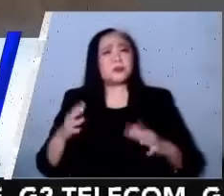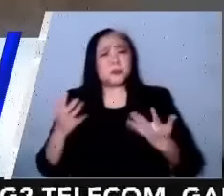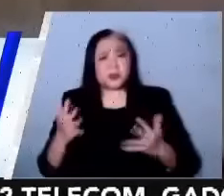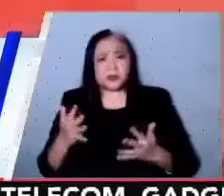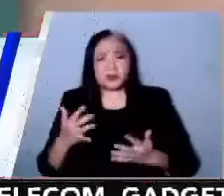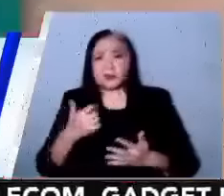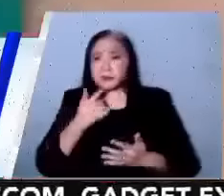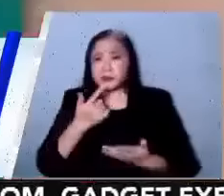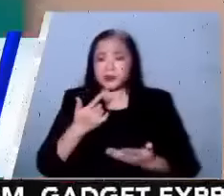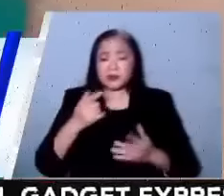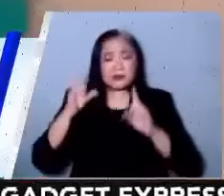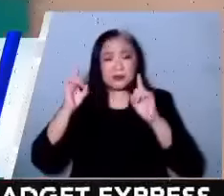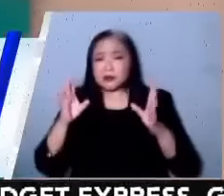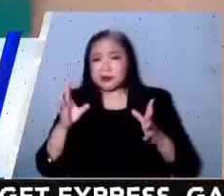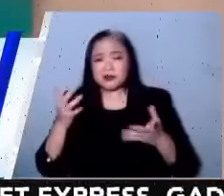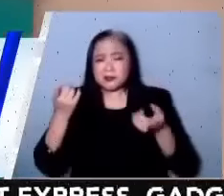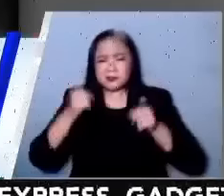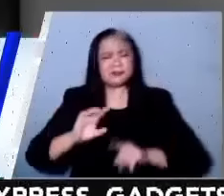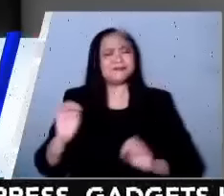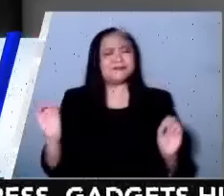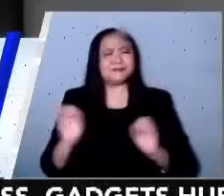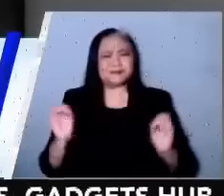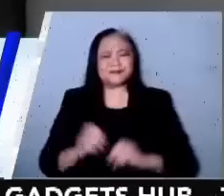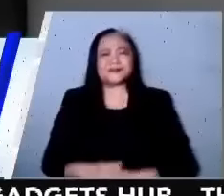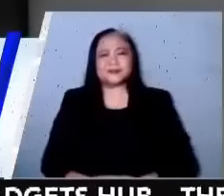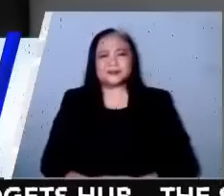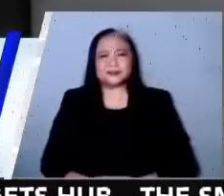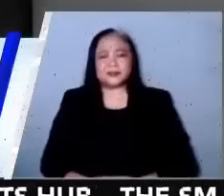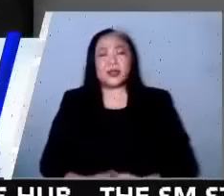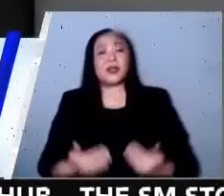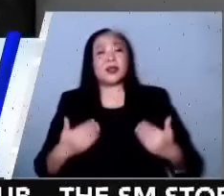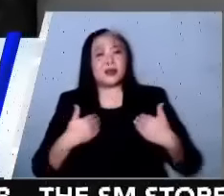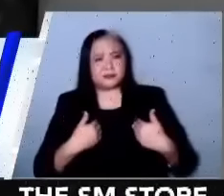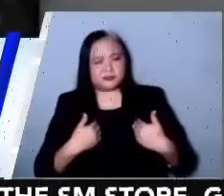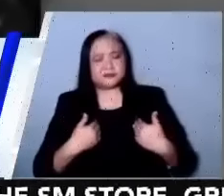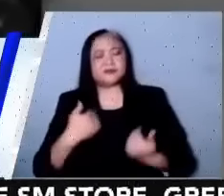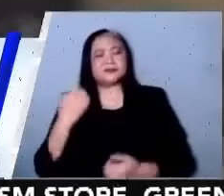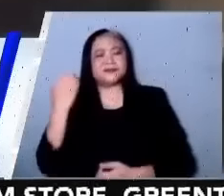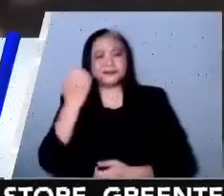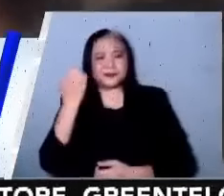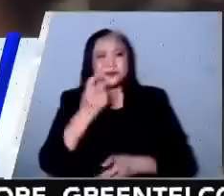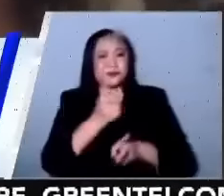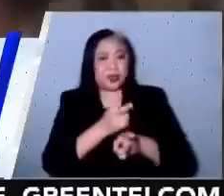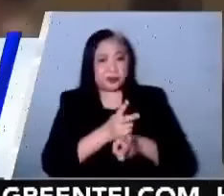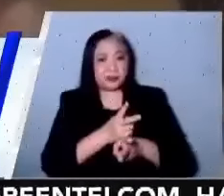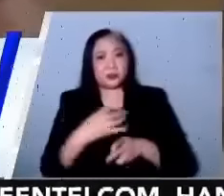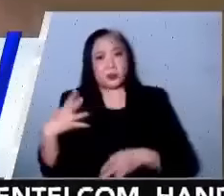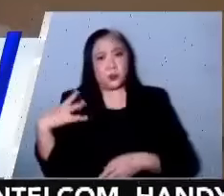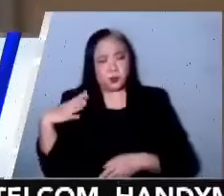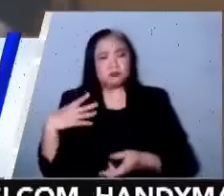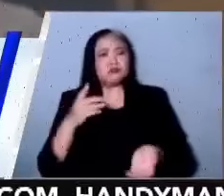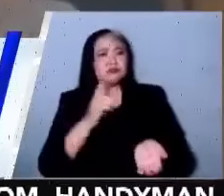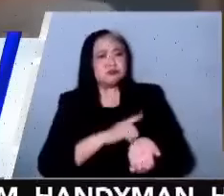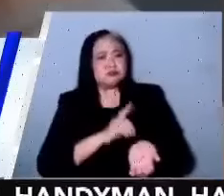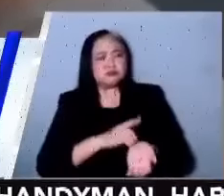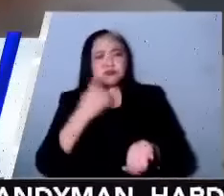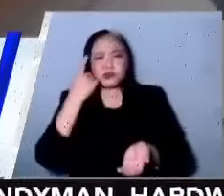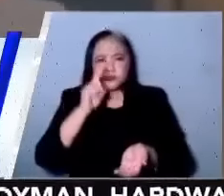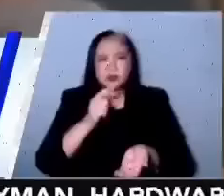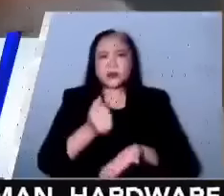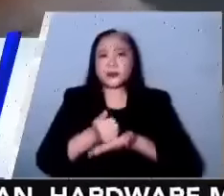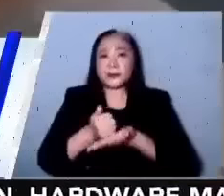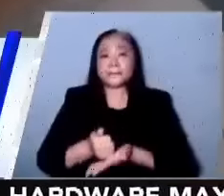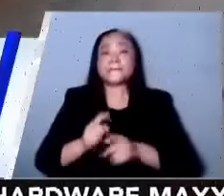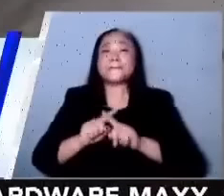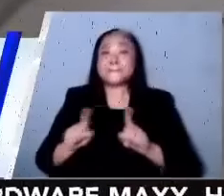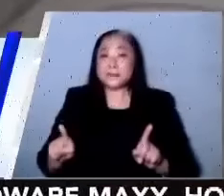untoward incident. May medic at ambulansya na naka-standby at tumulong. Pero hindi lang daw